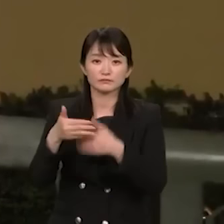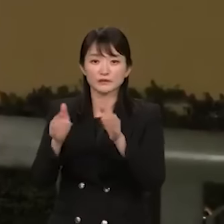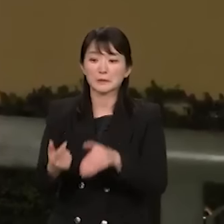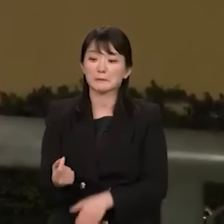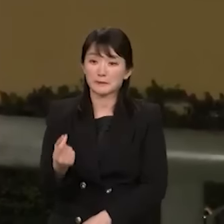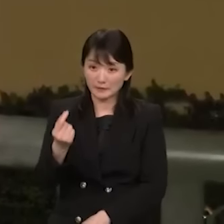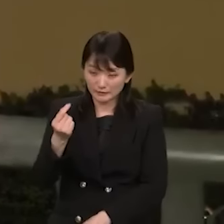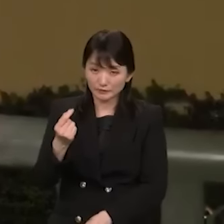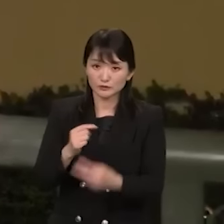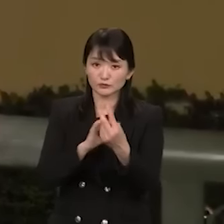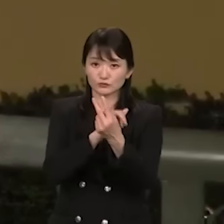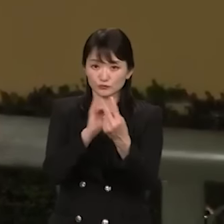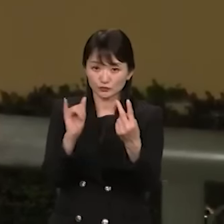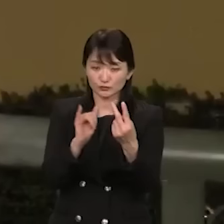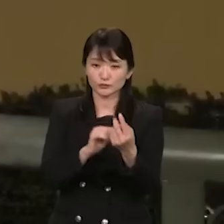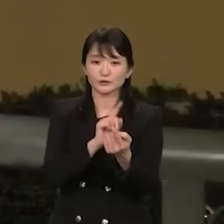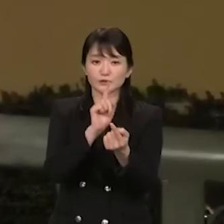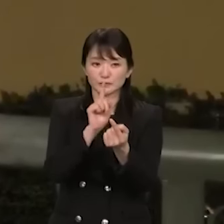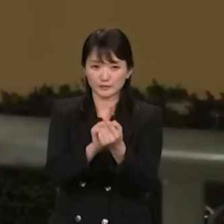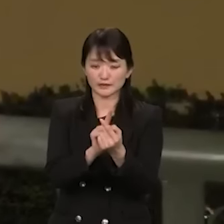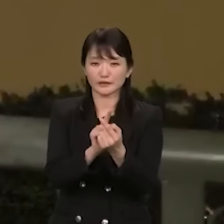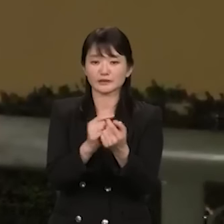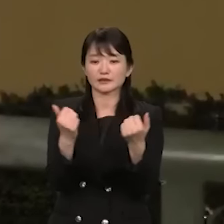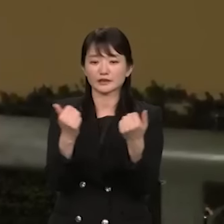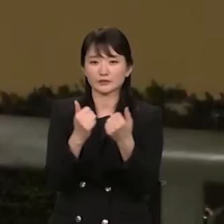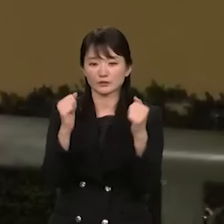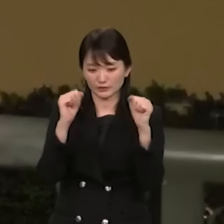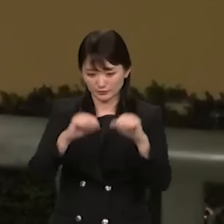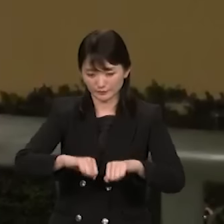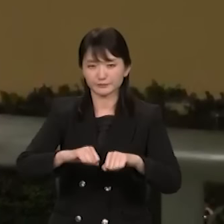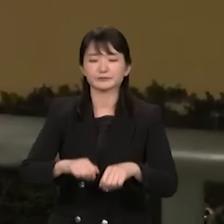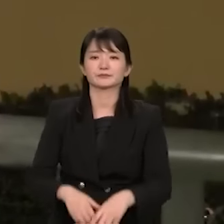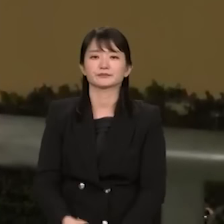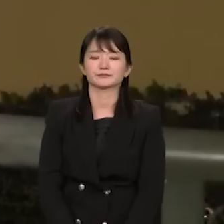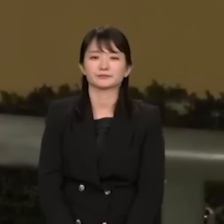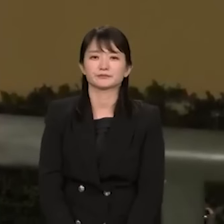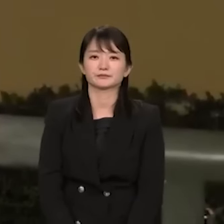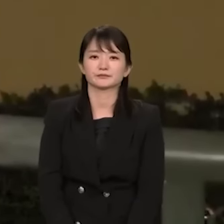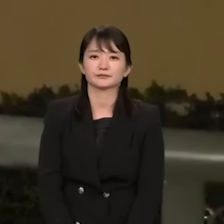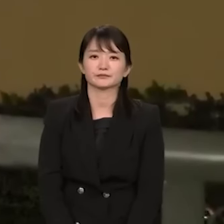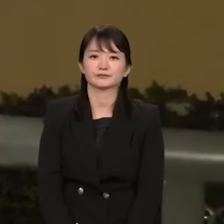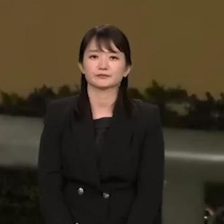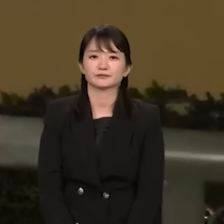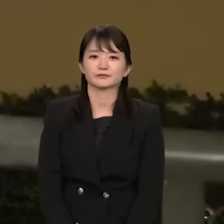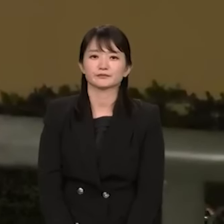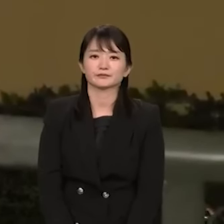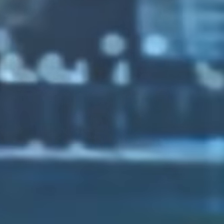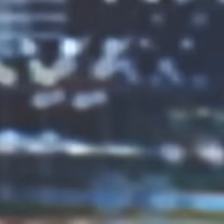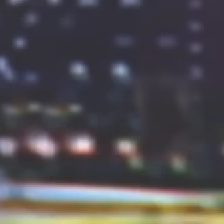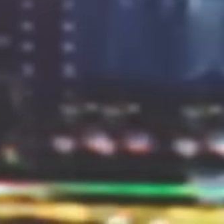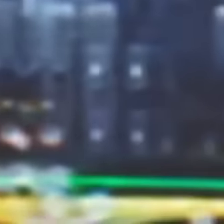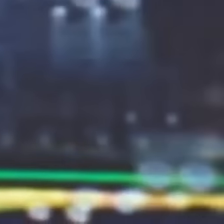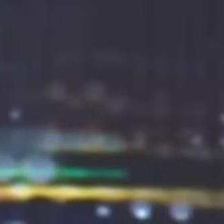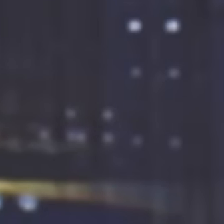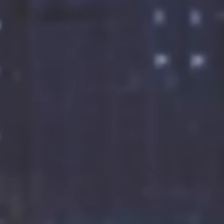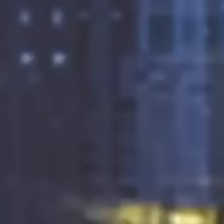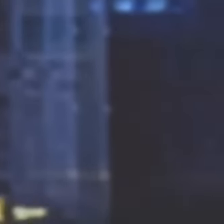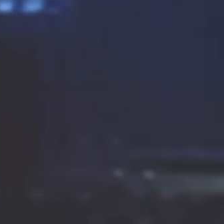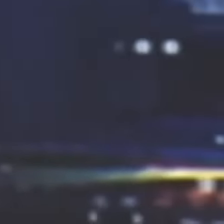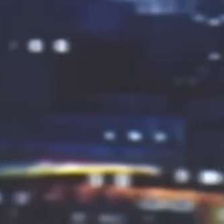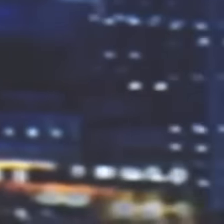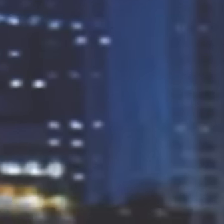내에 두 정상이 회동을 하기로 합의했다고 밝혔습니다. 네, 지금까지 정강현 특파원이었습니다.